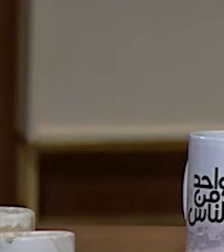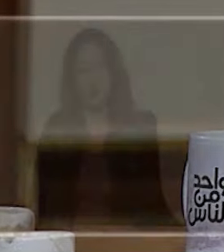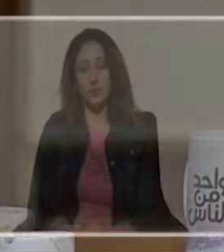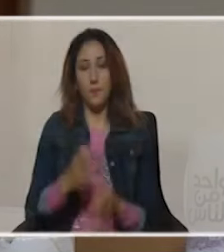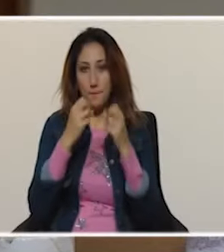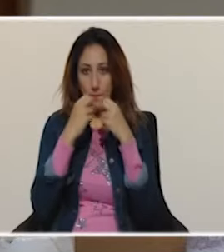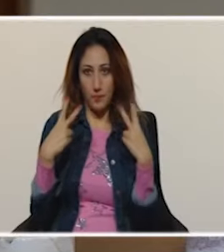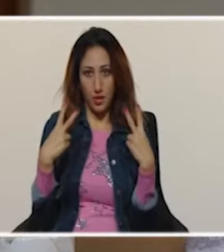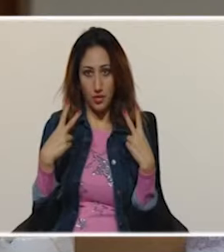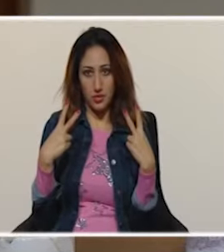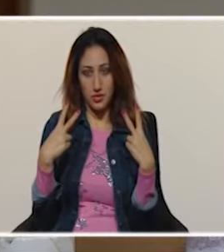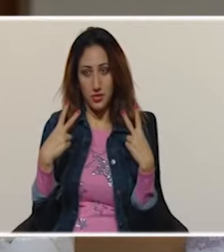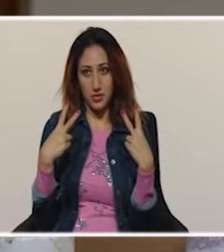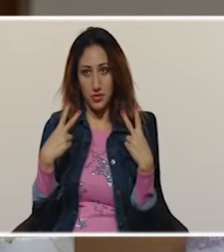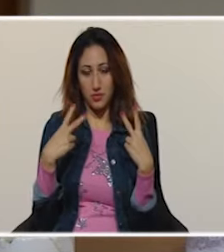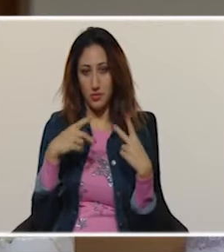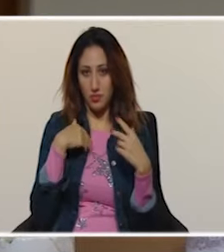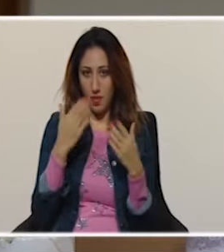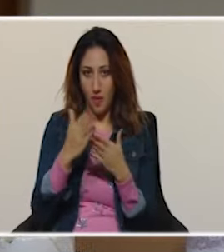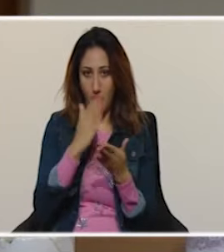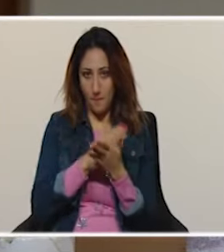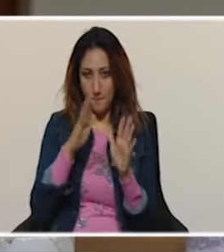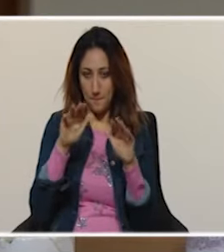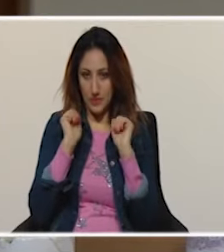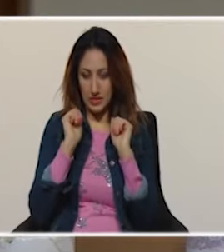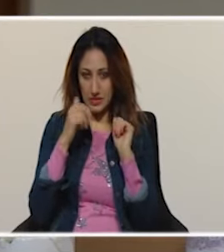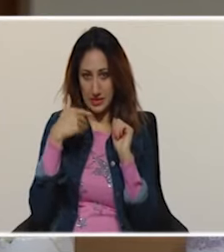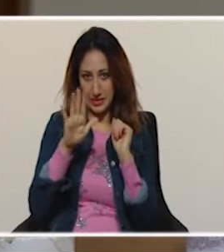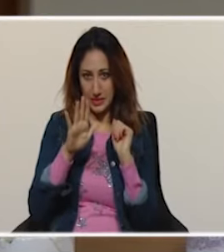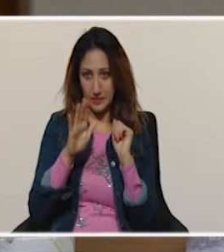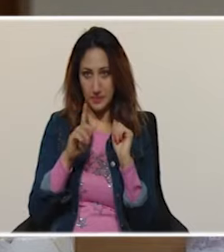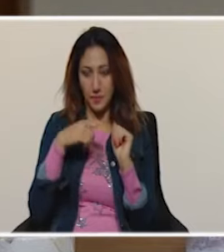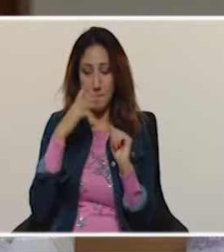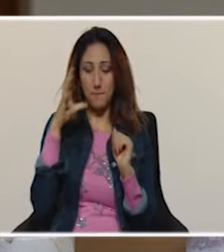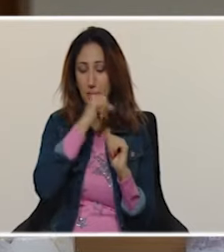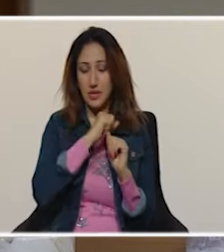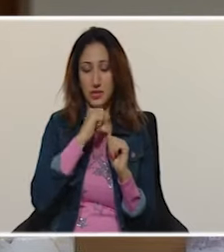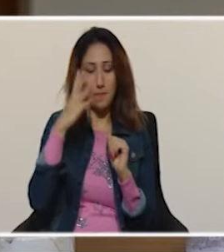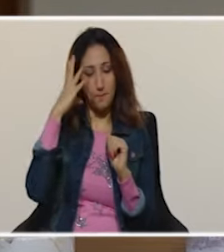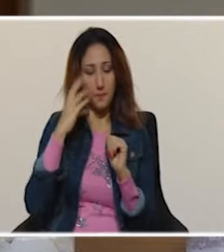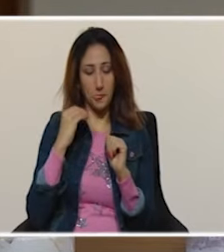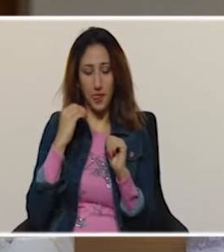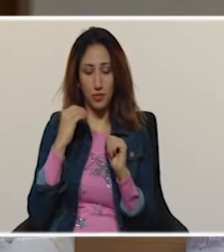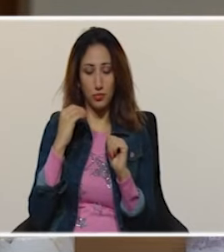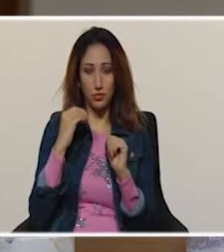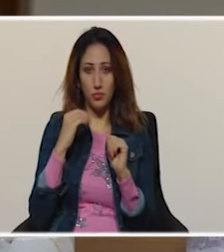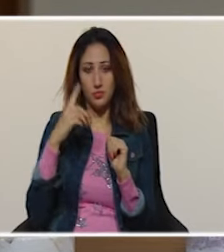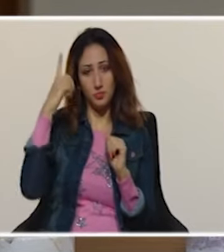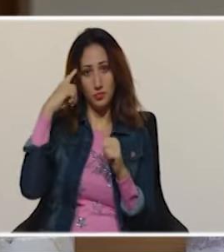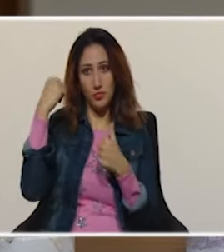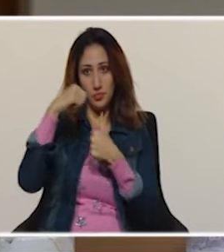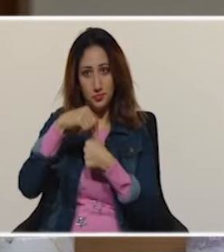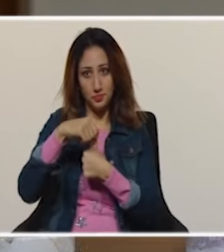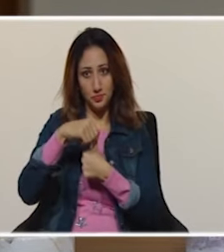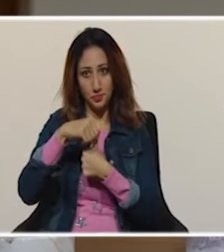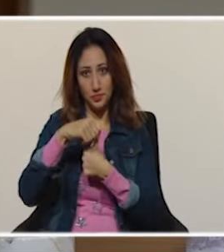حلقتنا خلصت، وقبل ما اسيبكم عاوز اقول لكم ان من اسرار السعاده ان يتذكر الانسان